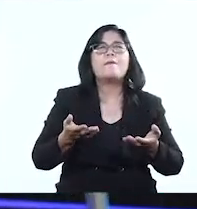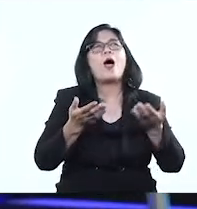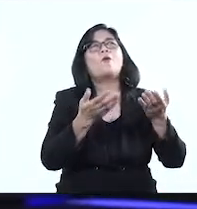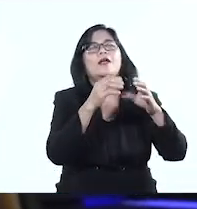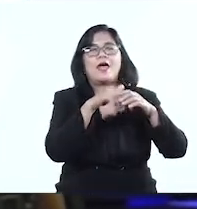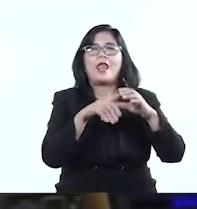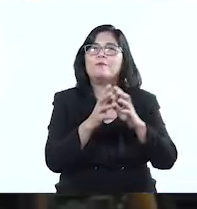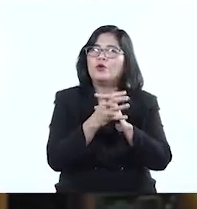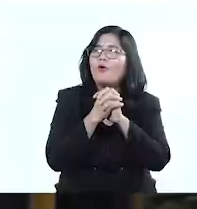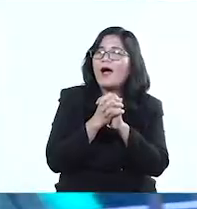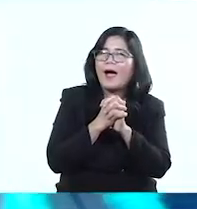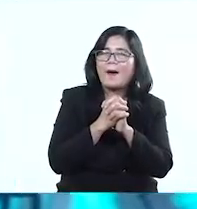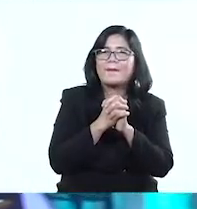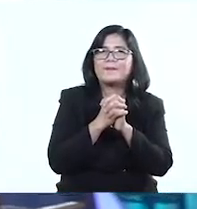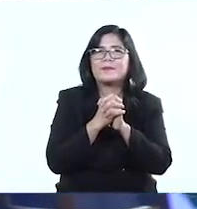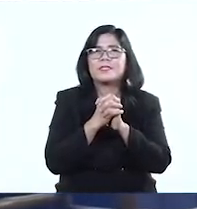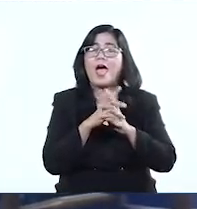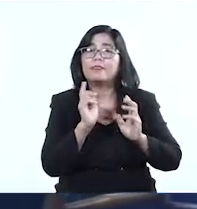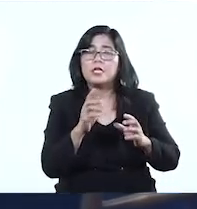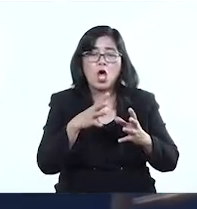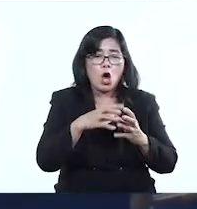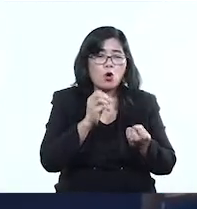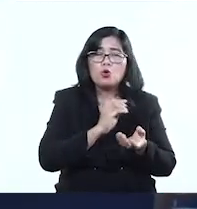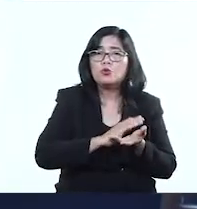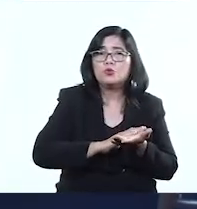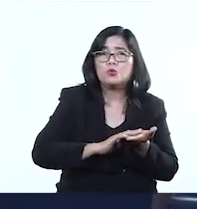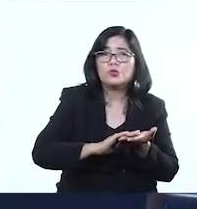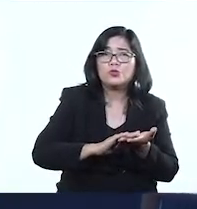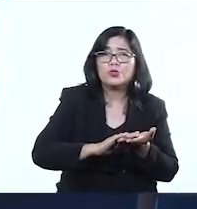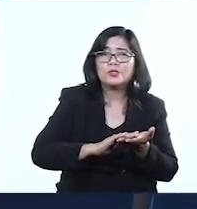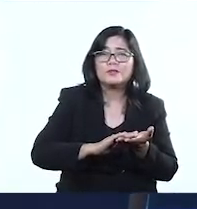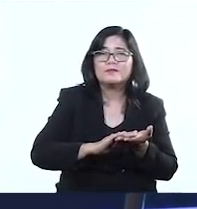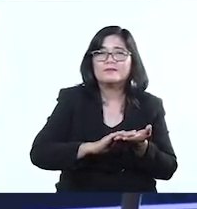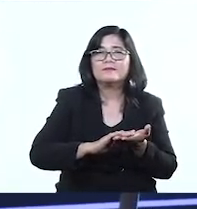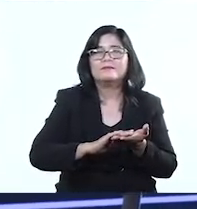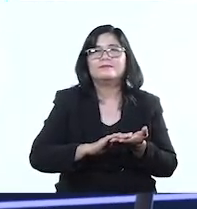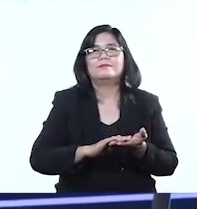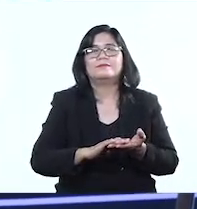semoga Hai mati Roh Kudus karena Tuhan bisa pakai siapa saja